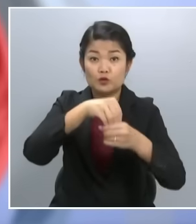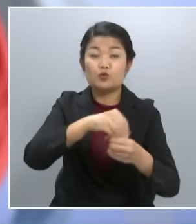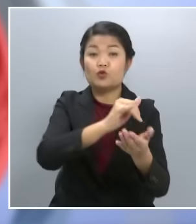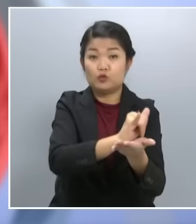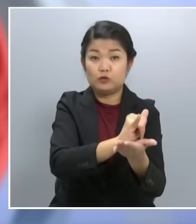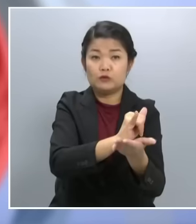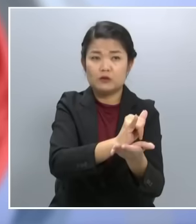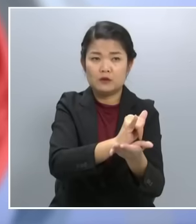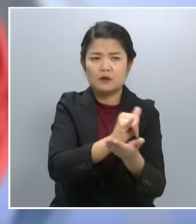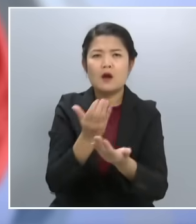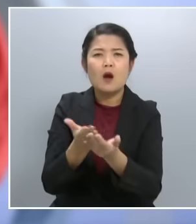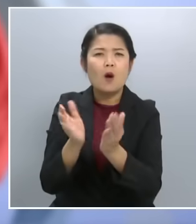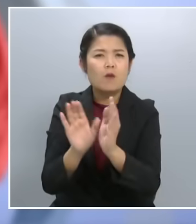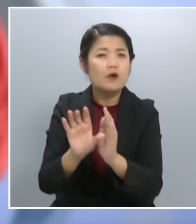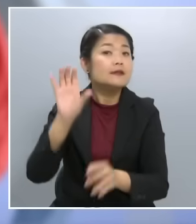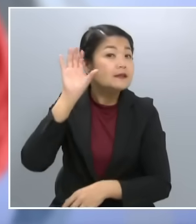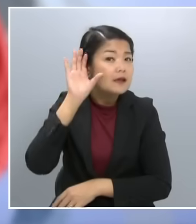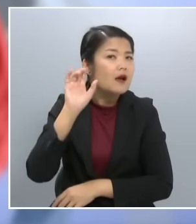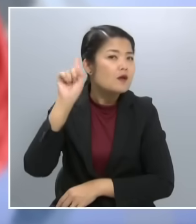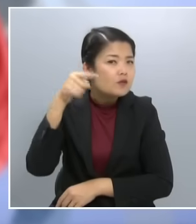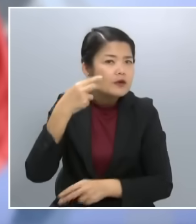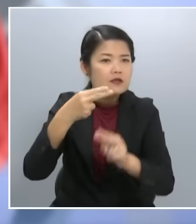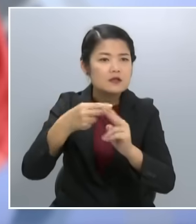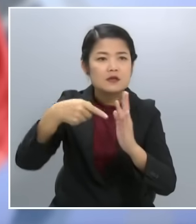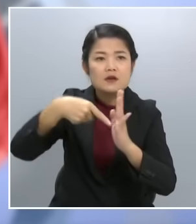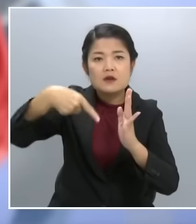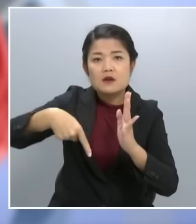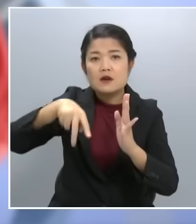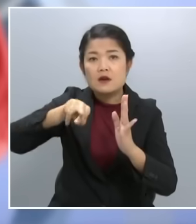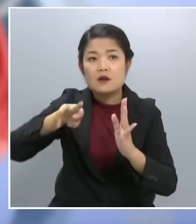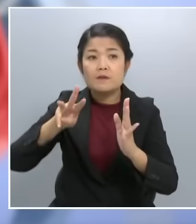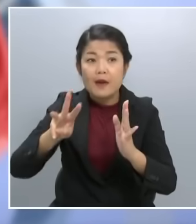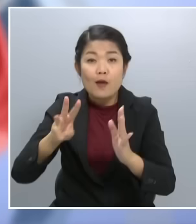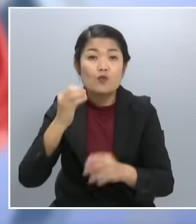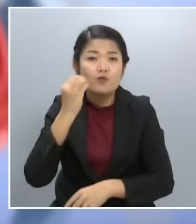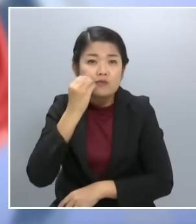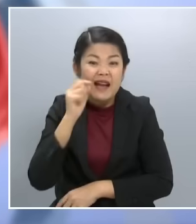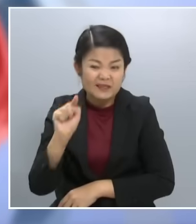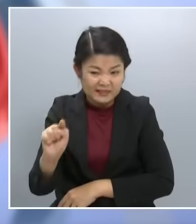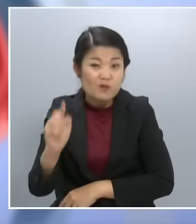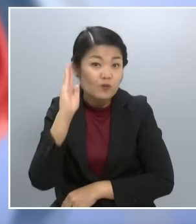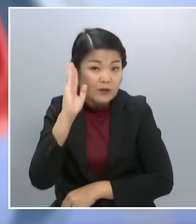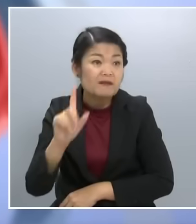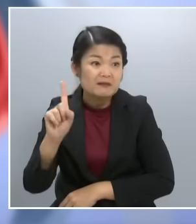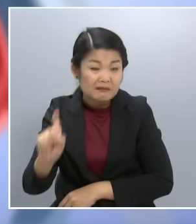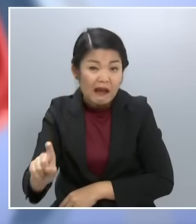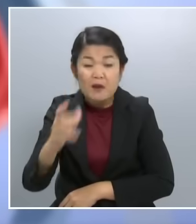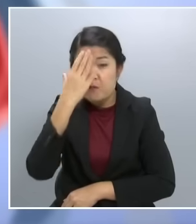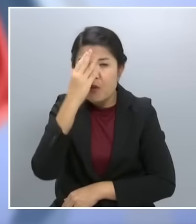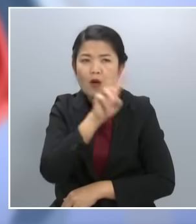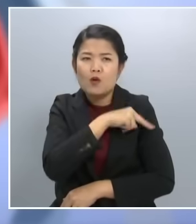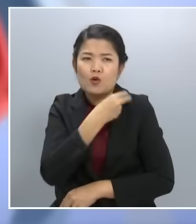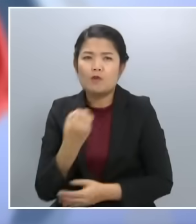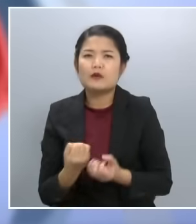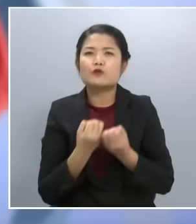เนี่ยเชื่อว่าทางฝั่งคุณแพรวเนี่ยเสียชีวิตตั้งแต่ตอนอยู่ที่บ้านแล้วนะอเพราะว่าตอนเอามาโรงพยาบาลเหมือนกับมีการ